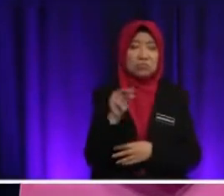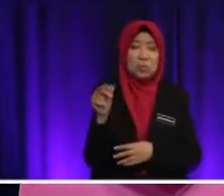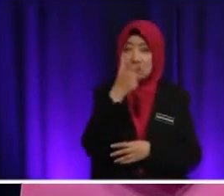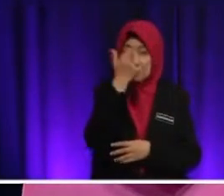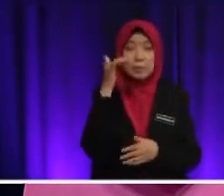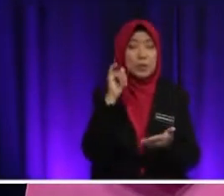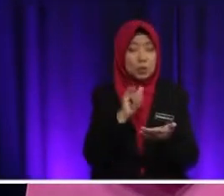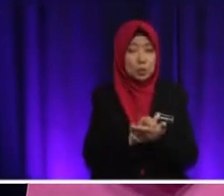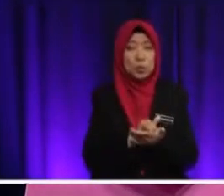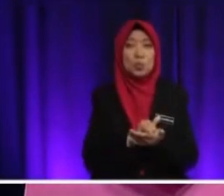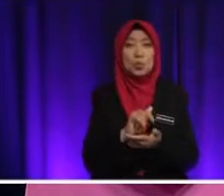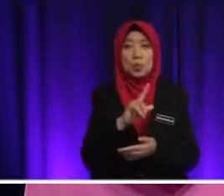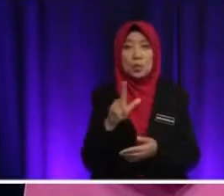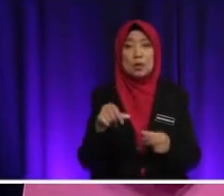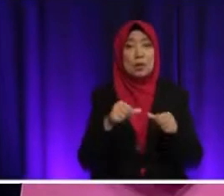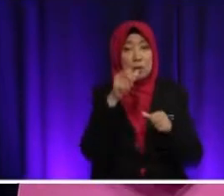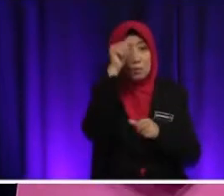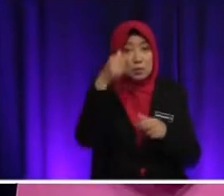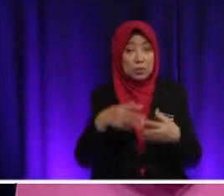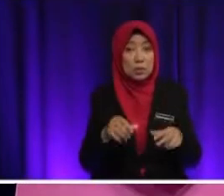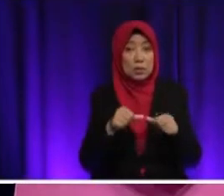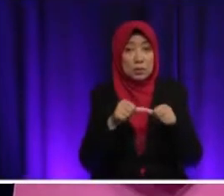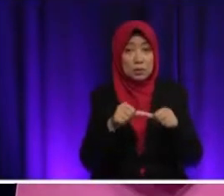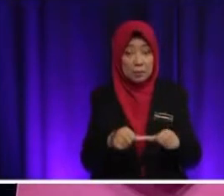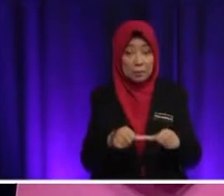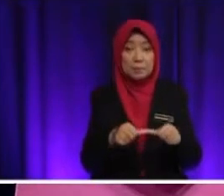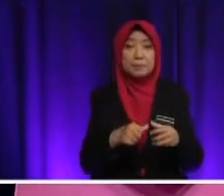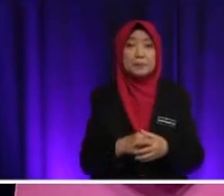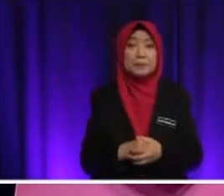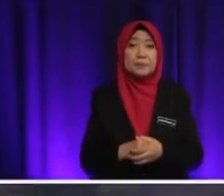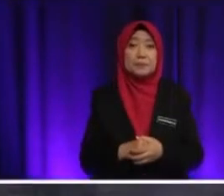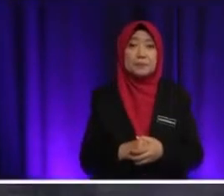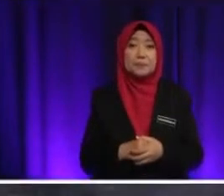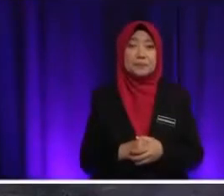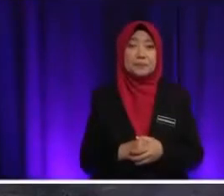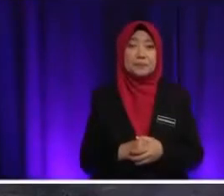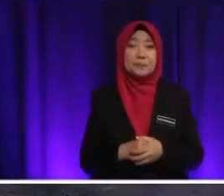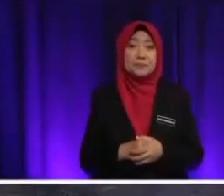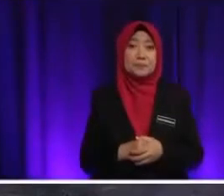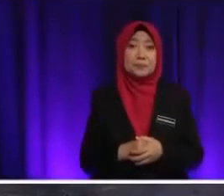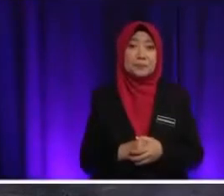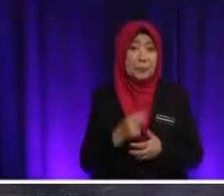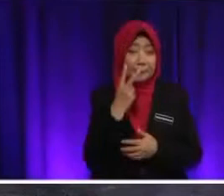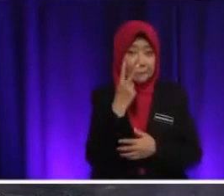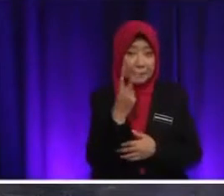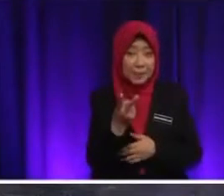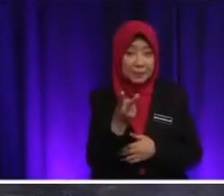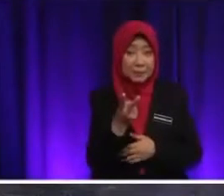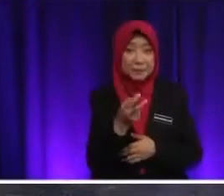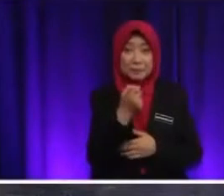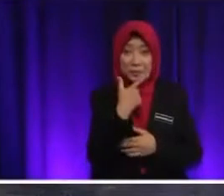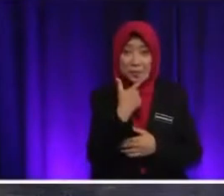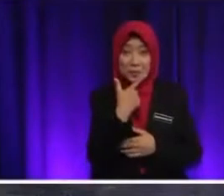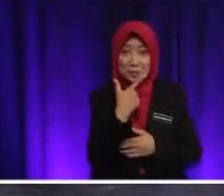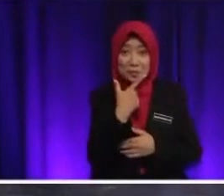kita kena menunaikan kewajipan yang ditentukan oleh Allah Subhanahu Wa Taala. Nampaknya tu semua senyum sikit tu